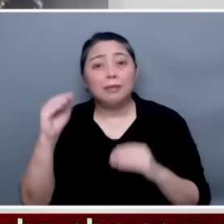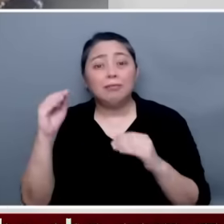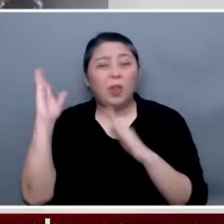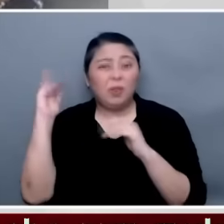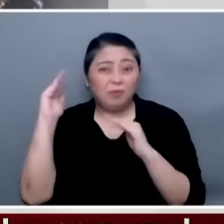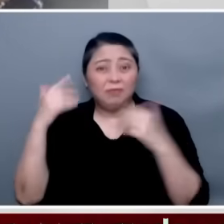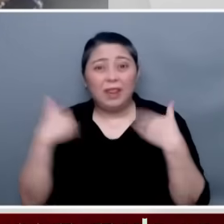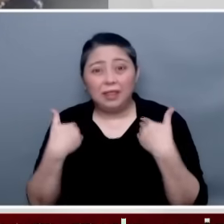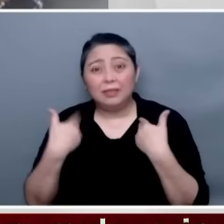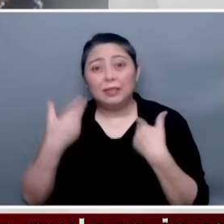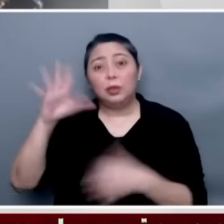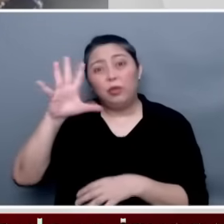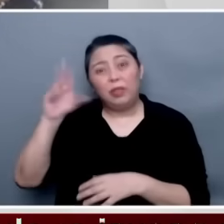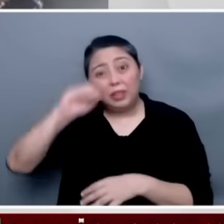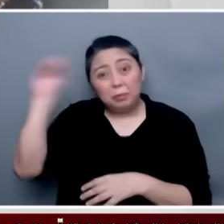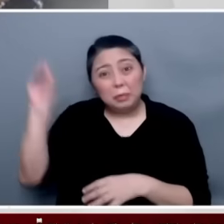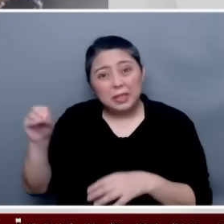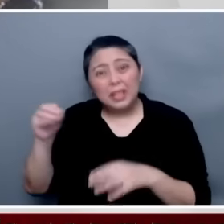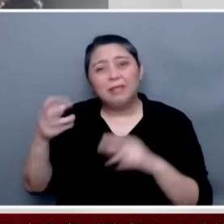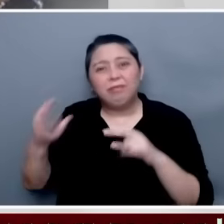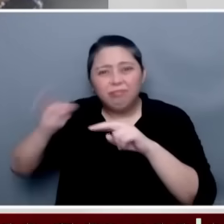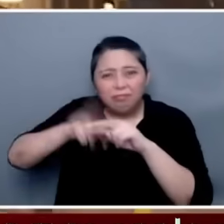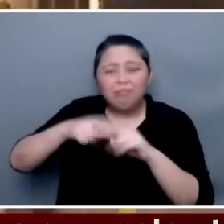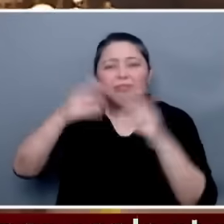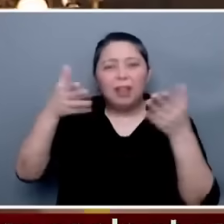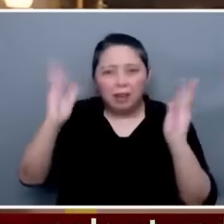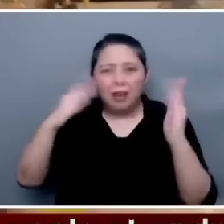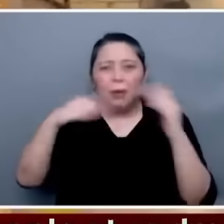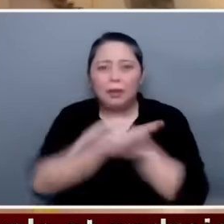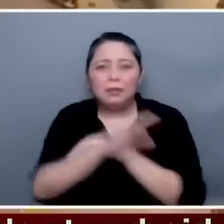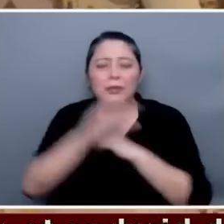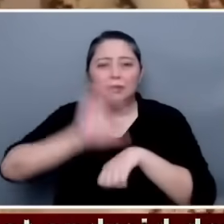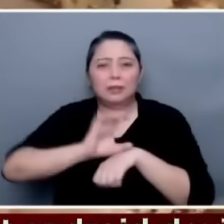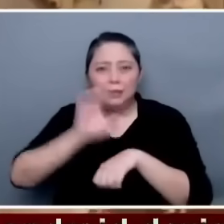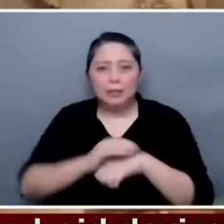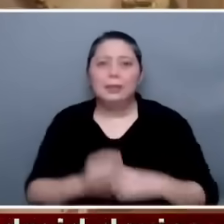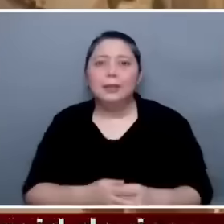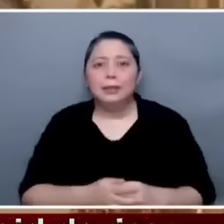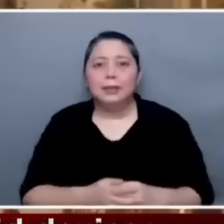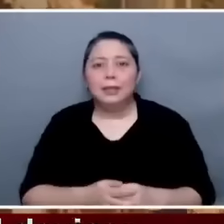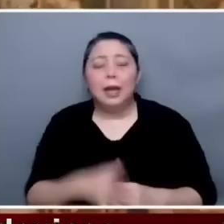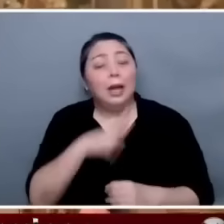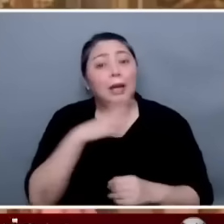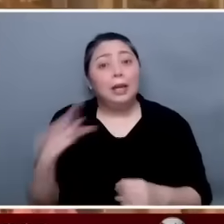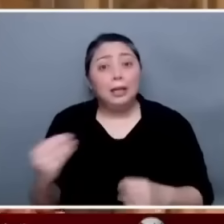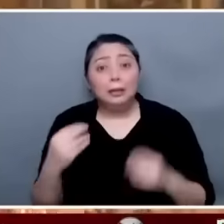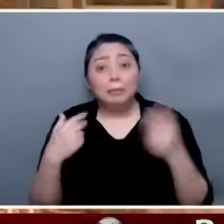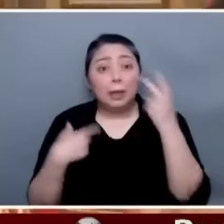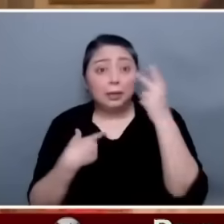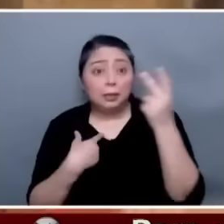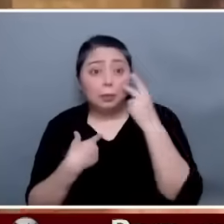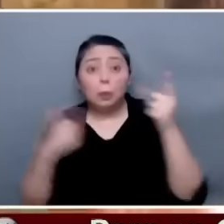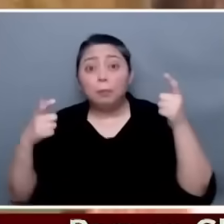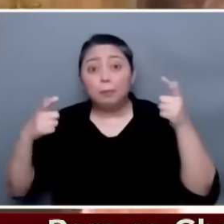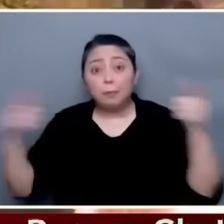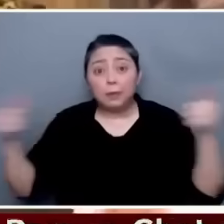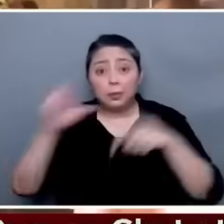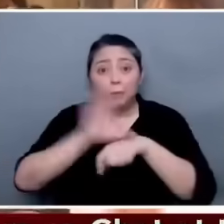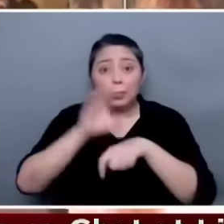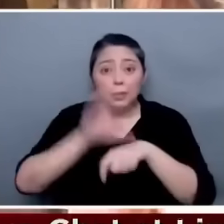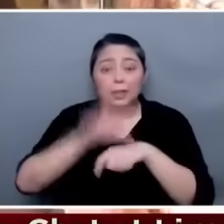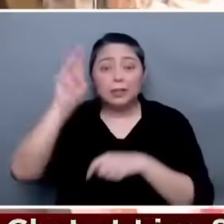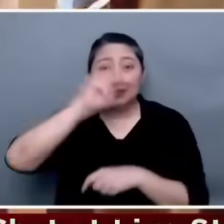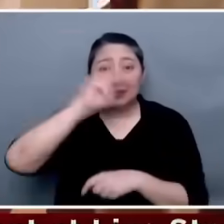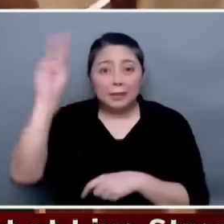ng simbahan. So naririnig namin yung ganitong mga request. Handa naman ang mga malalaking simbahan sa Metro Manila gaya ng